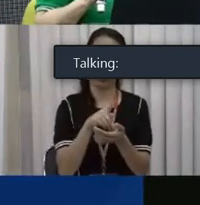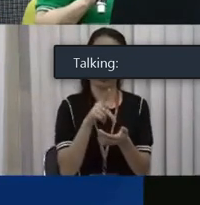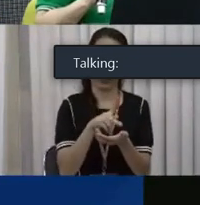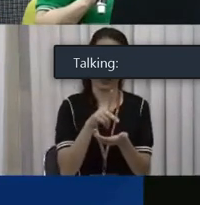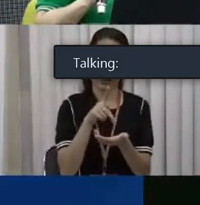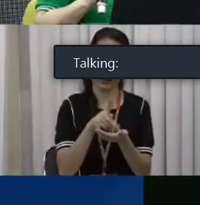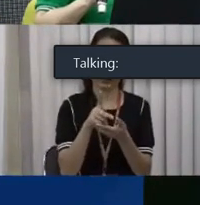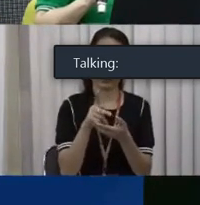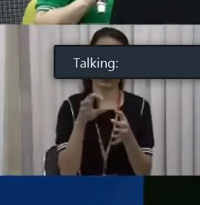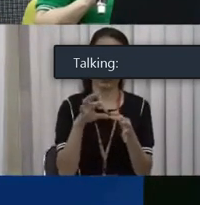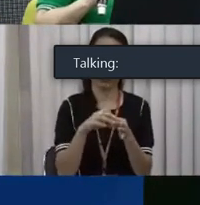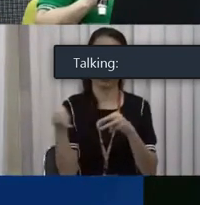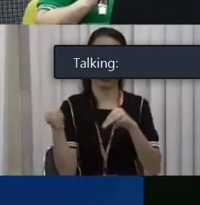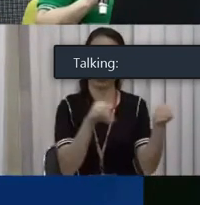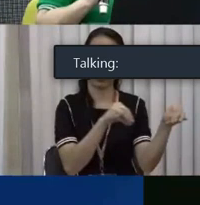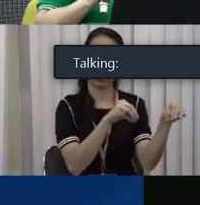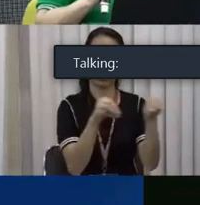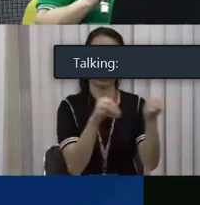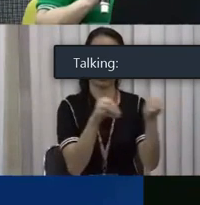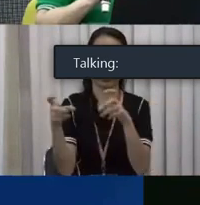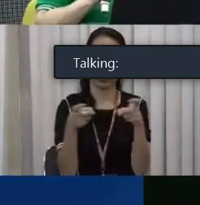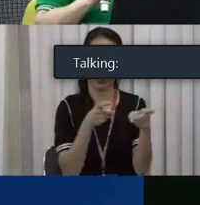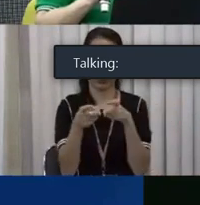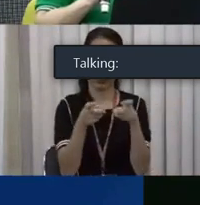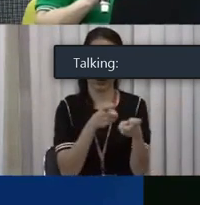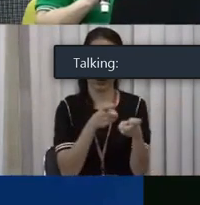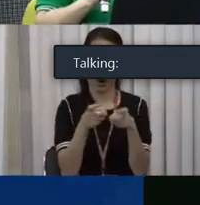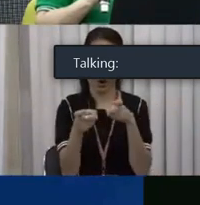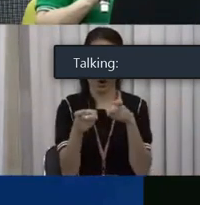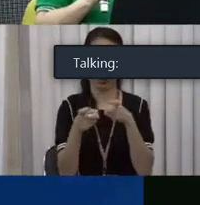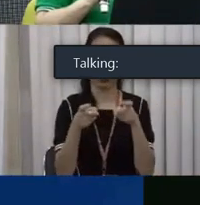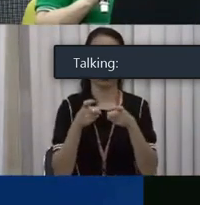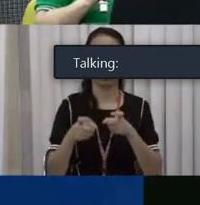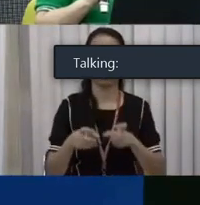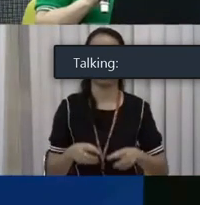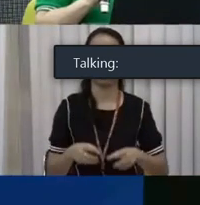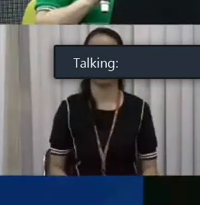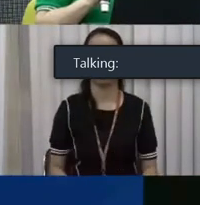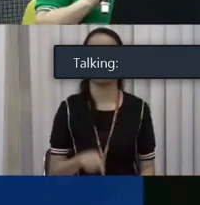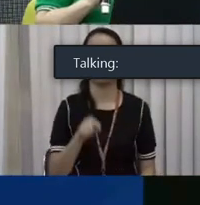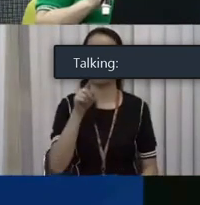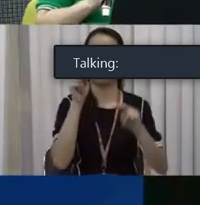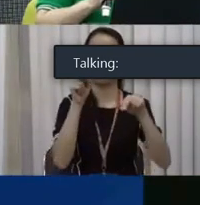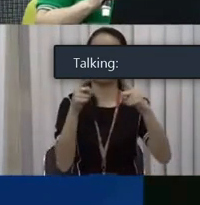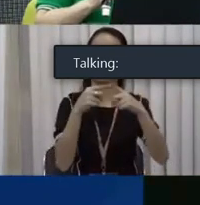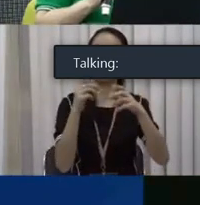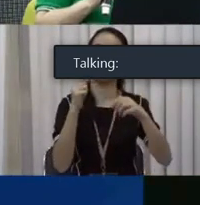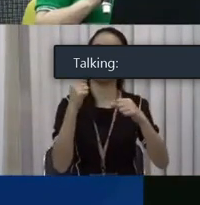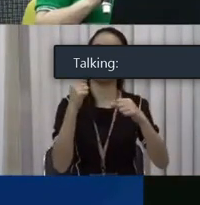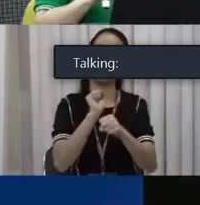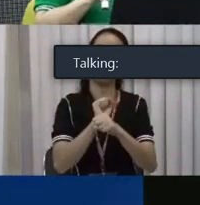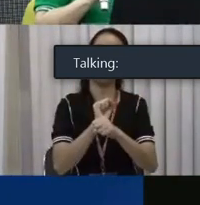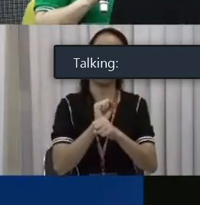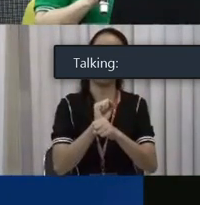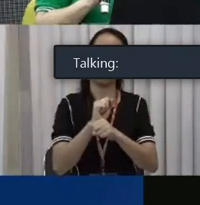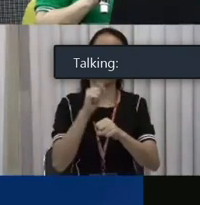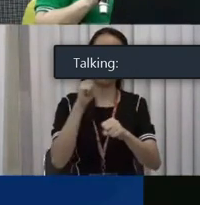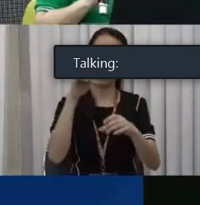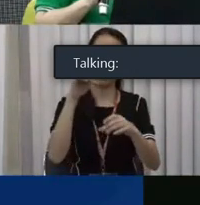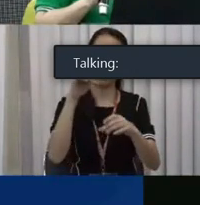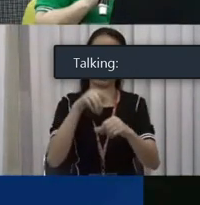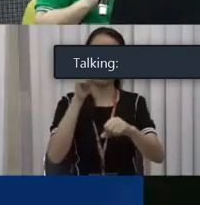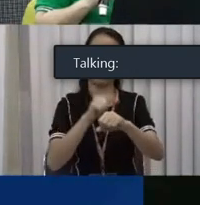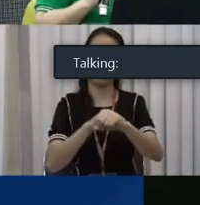control. So kinahanglan mo follow ta, mo trabaho ta sa panahon nga kita